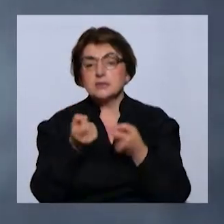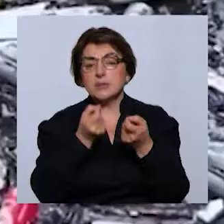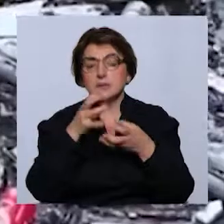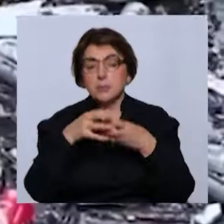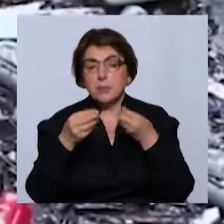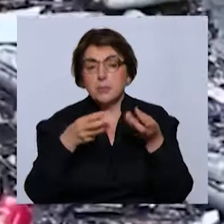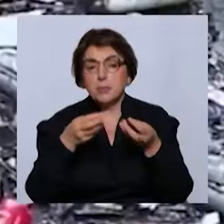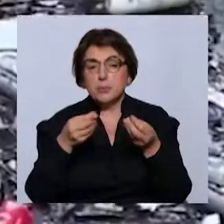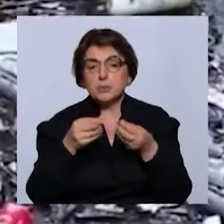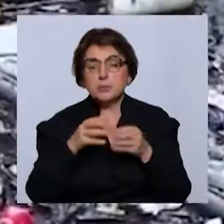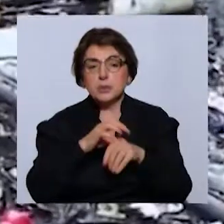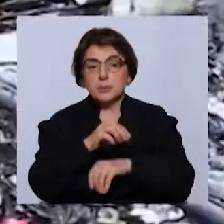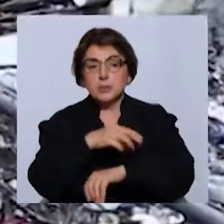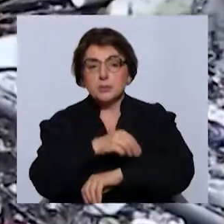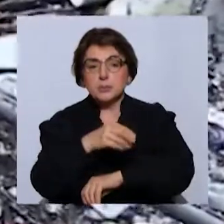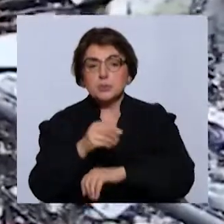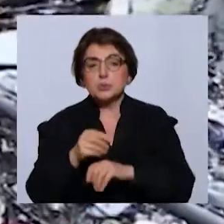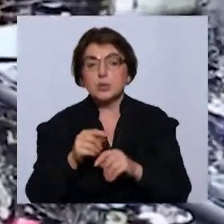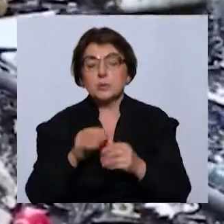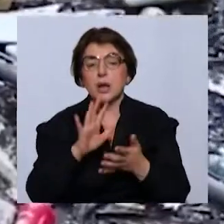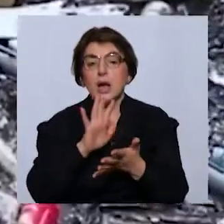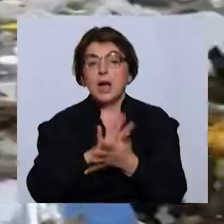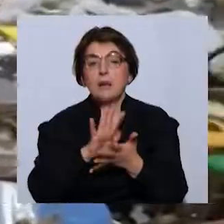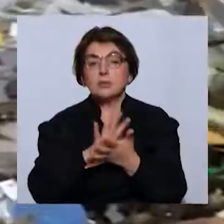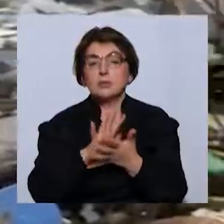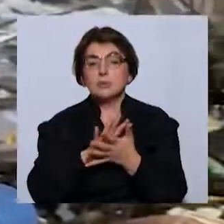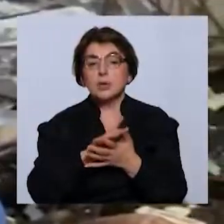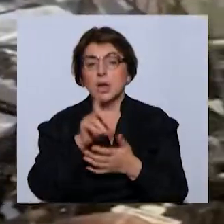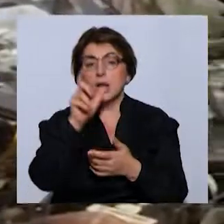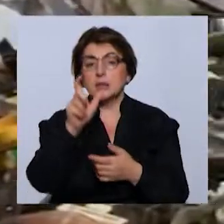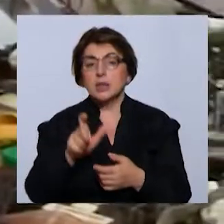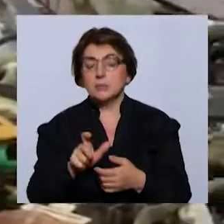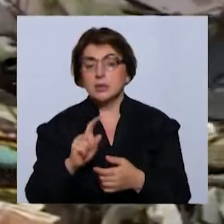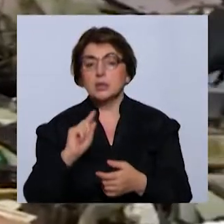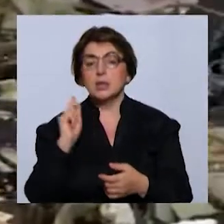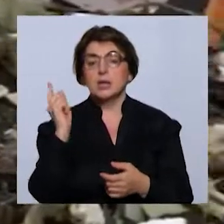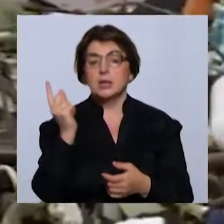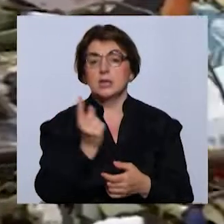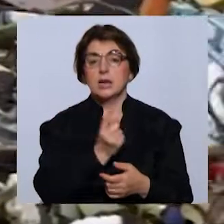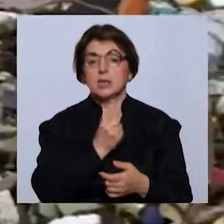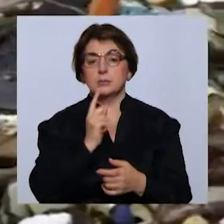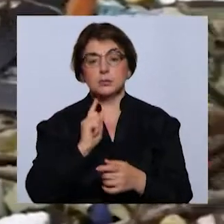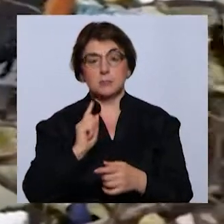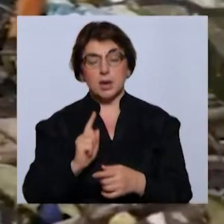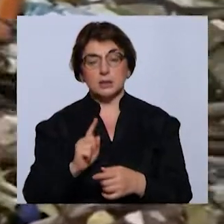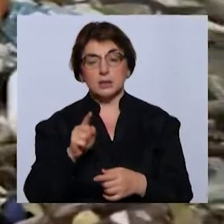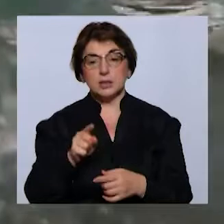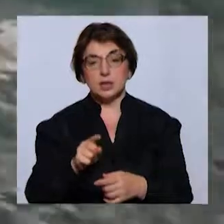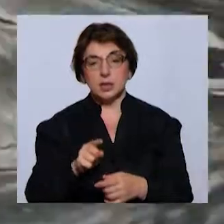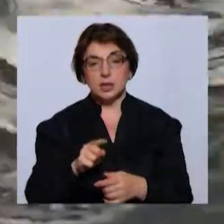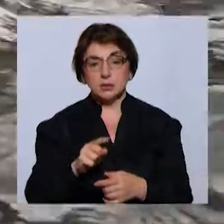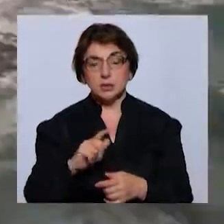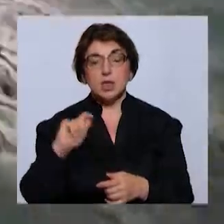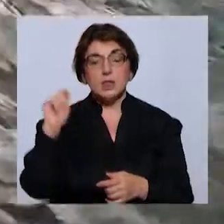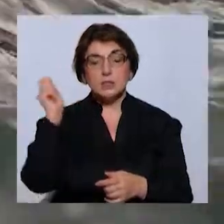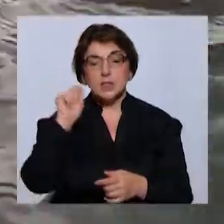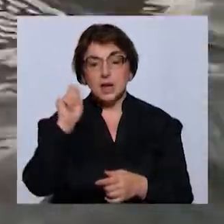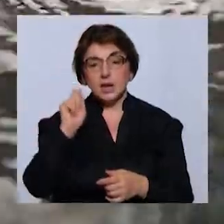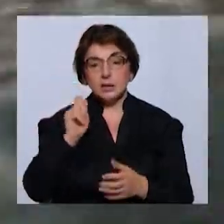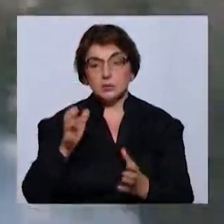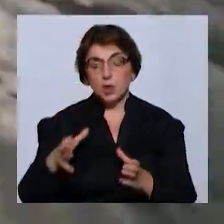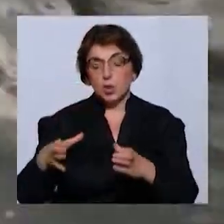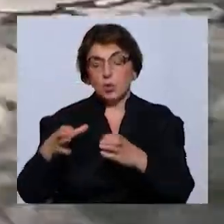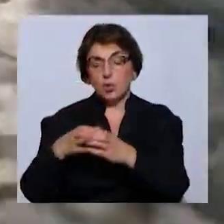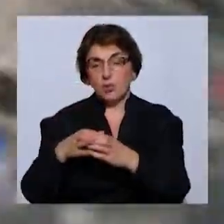ბუსუსები ტანსაცმლის პლასტიკატებით აბინძურებს ადამიანი გარემოს. მართალია ეს დაუშვათ ნაგვის გროვასთან შედარებით